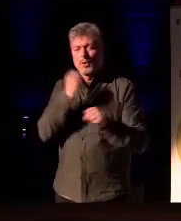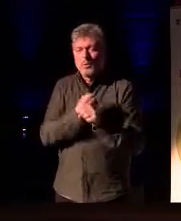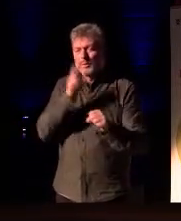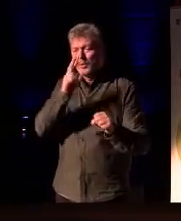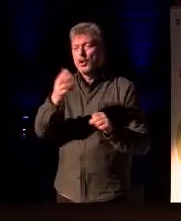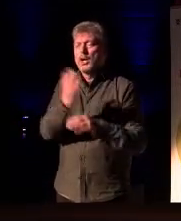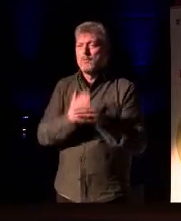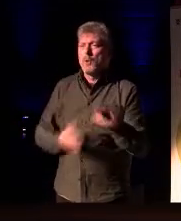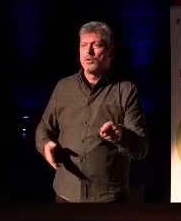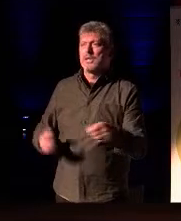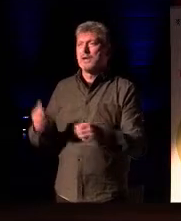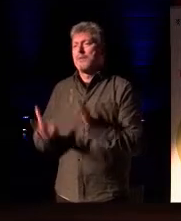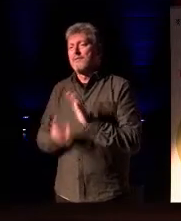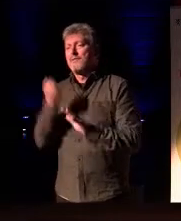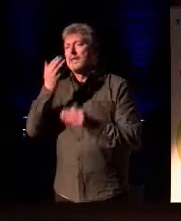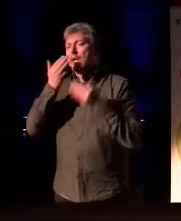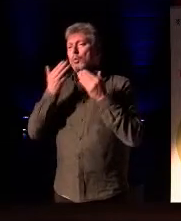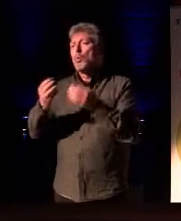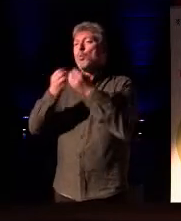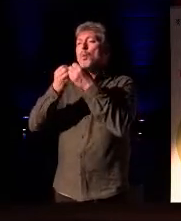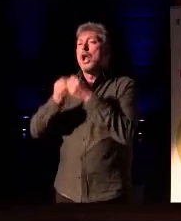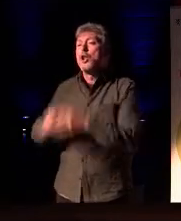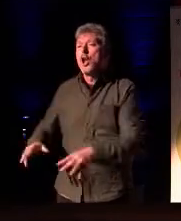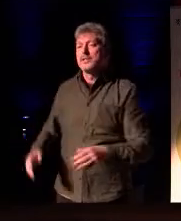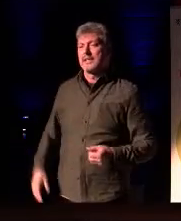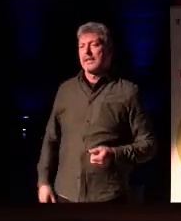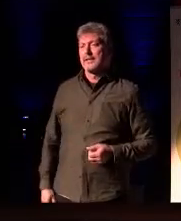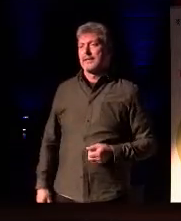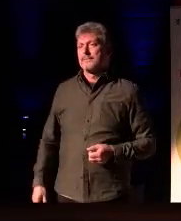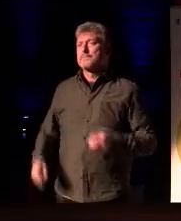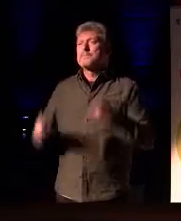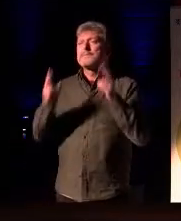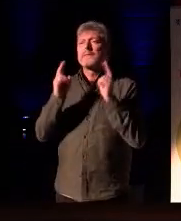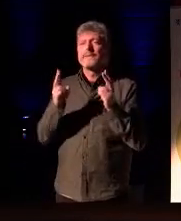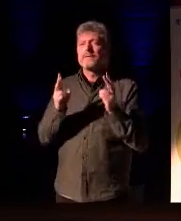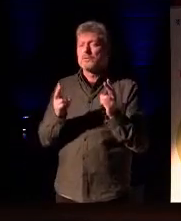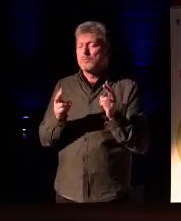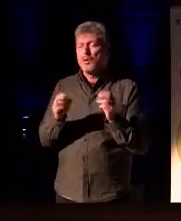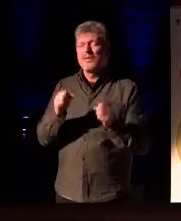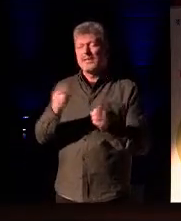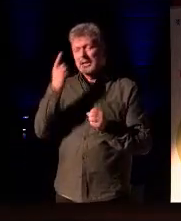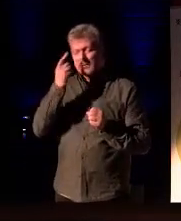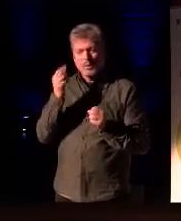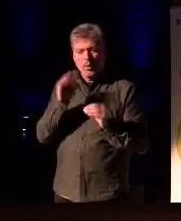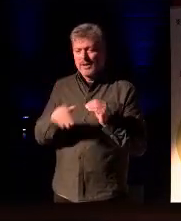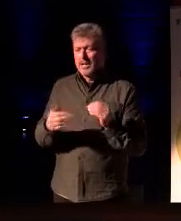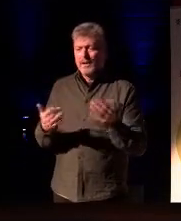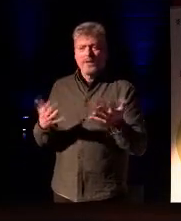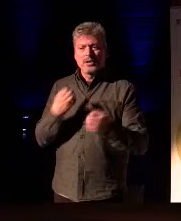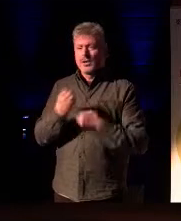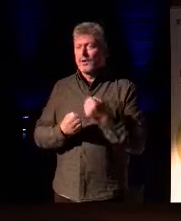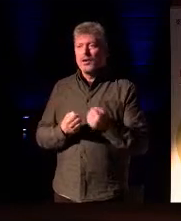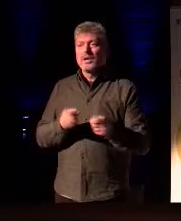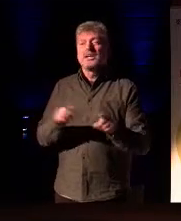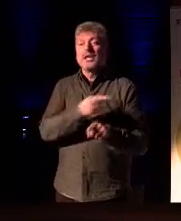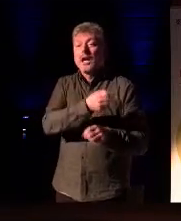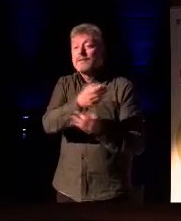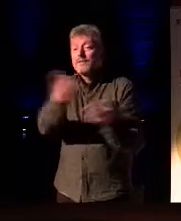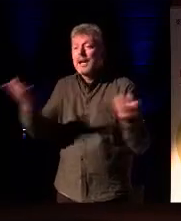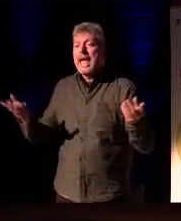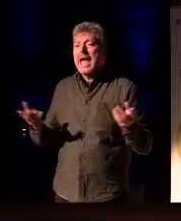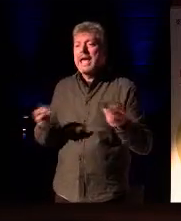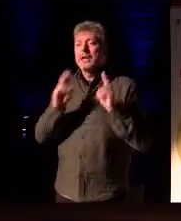måter, og vi må finne de gode løsningene. Og så må vi finne ut hva skal til for at flere tar de gode løsningene I